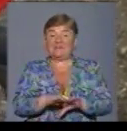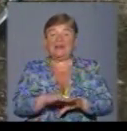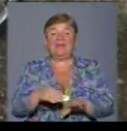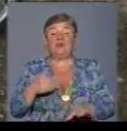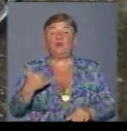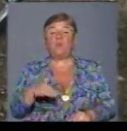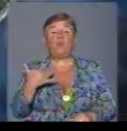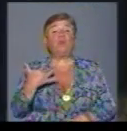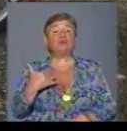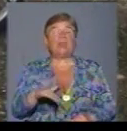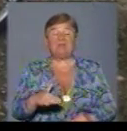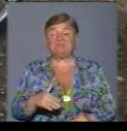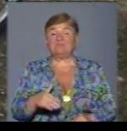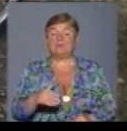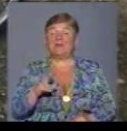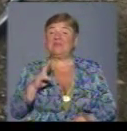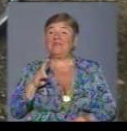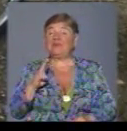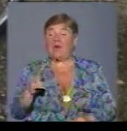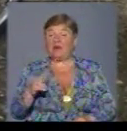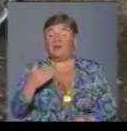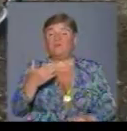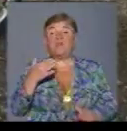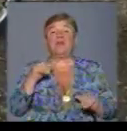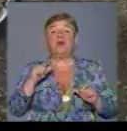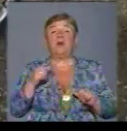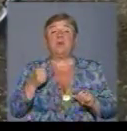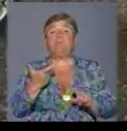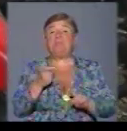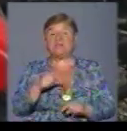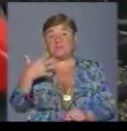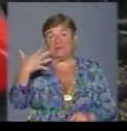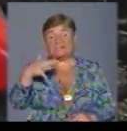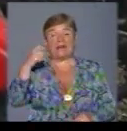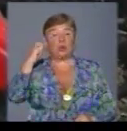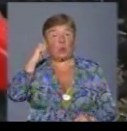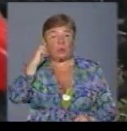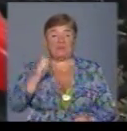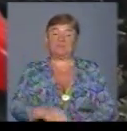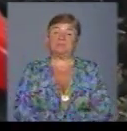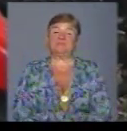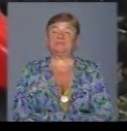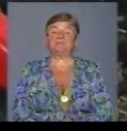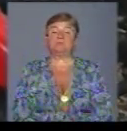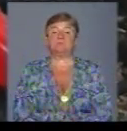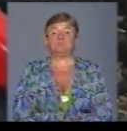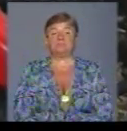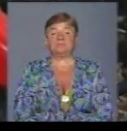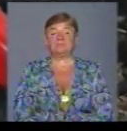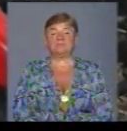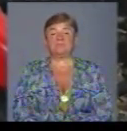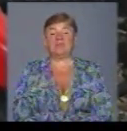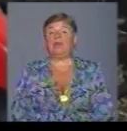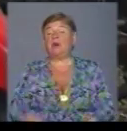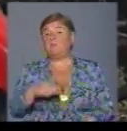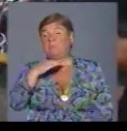вже, як ви можете зрозуміти, більше 50 років. Слідуюча пара готується до заїзду. І хто слідуючий, який клас